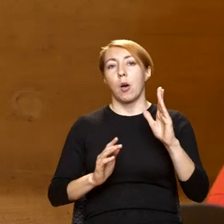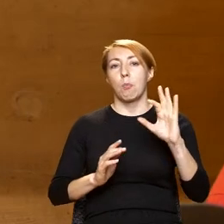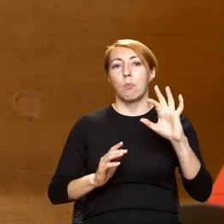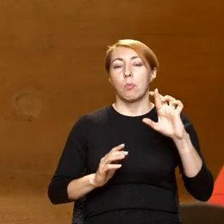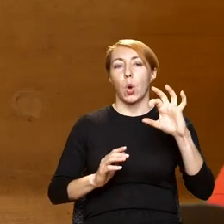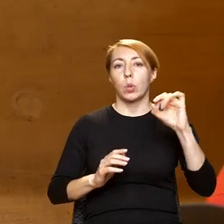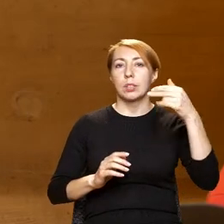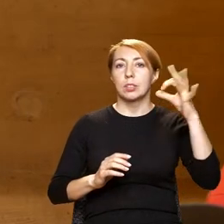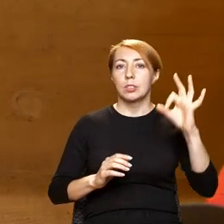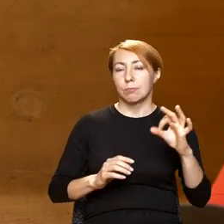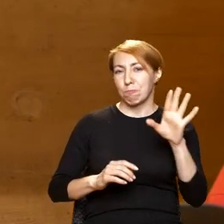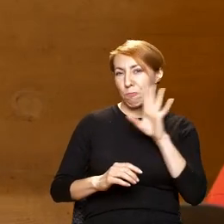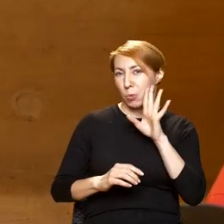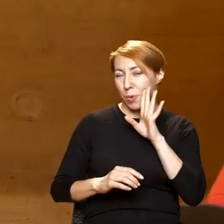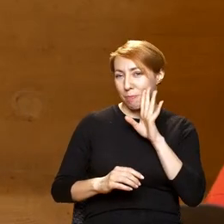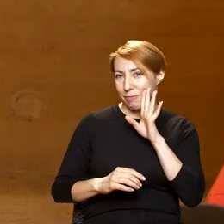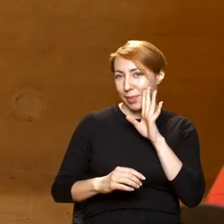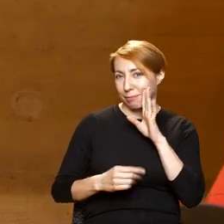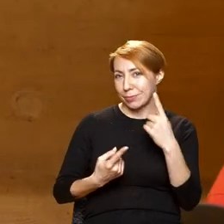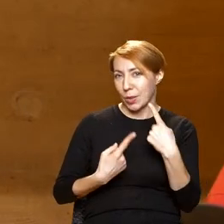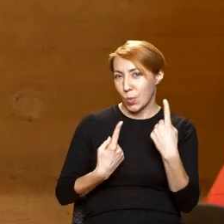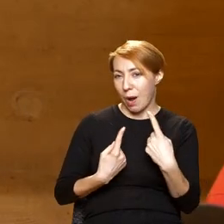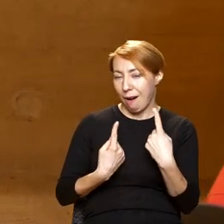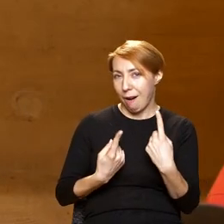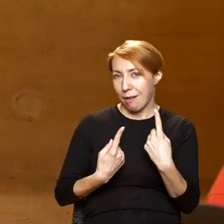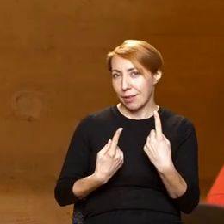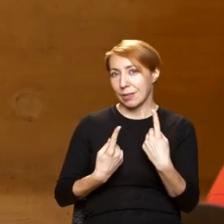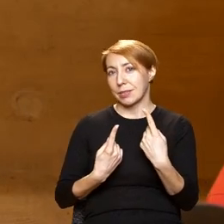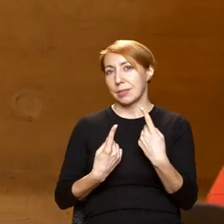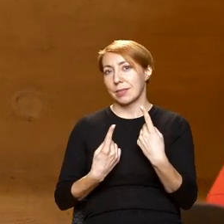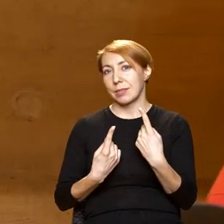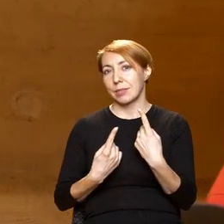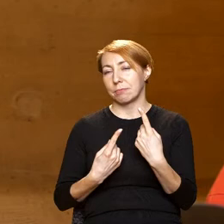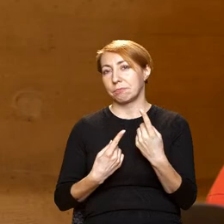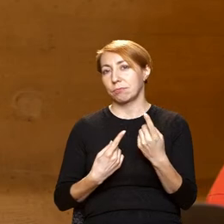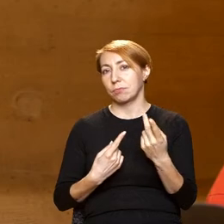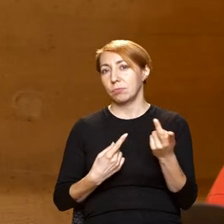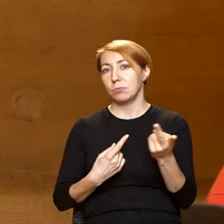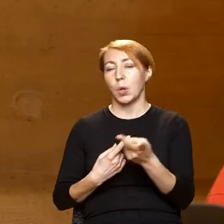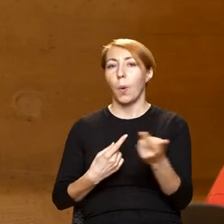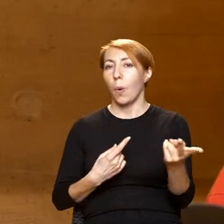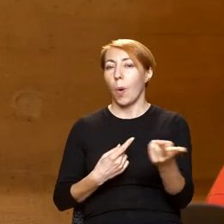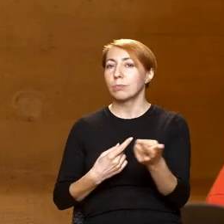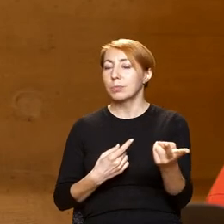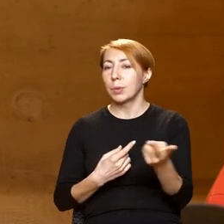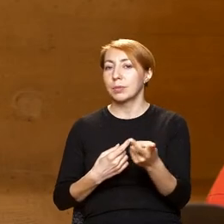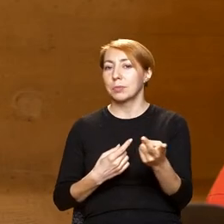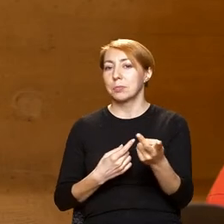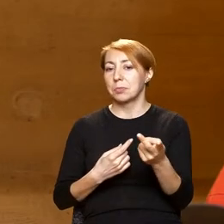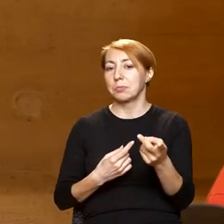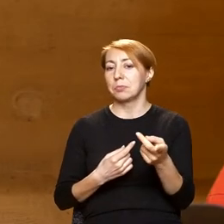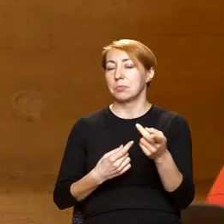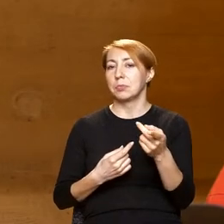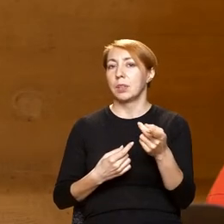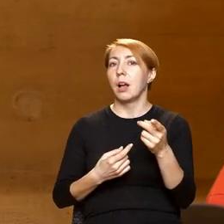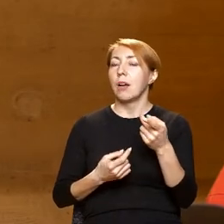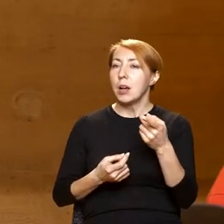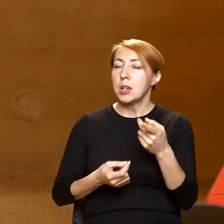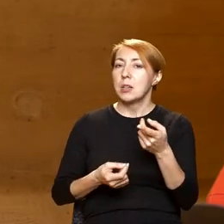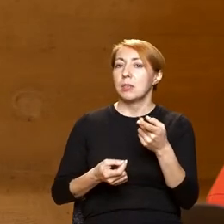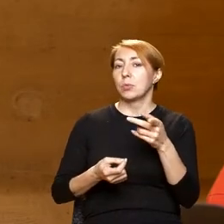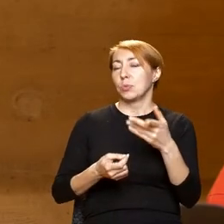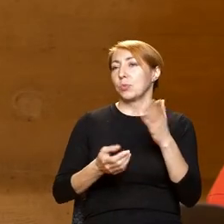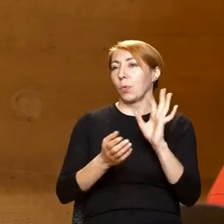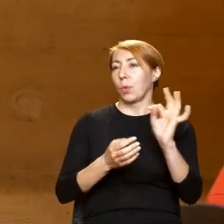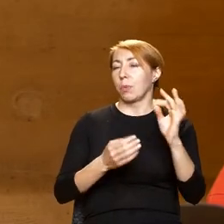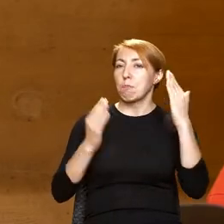była bardzo podobna sytuacja, także oni mieli duże pretensje z racji niewątpliwie ich poglądów ukształtowanych już